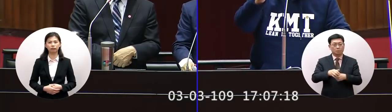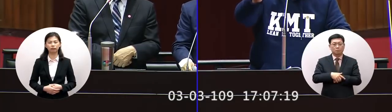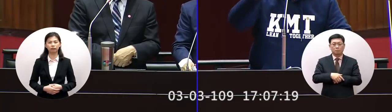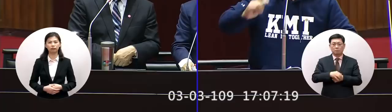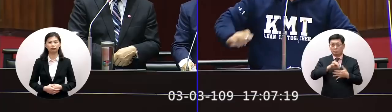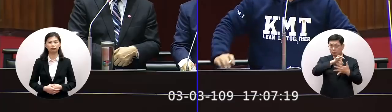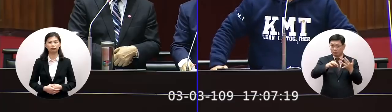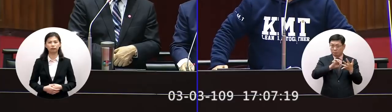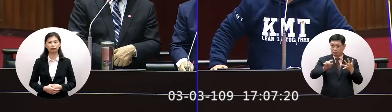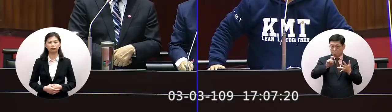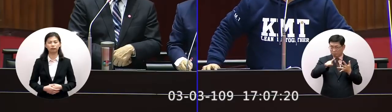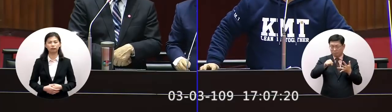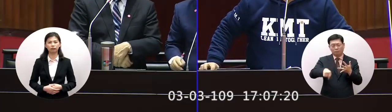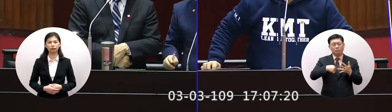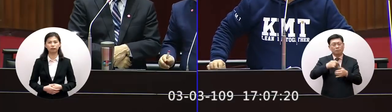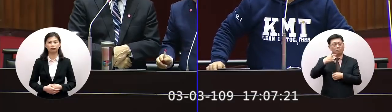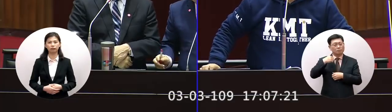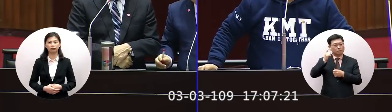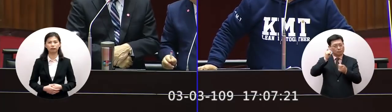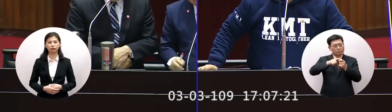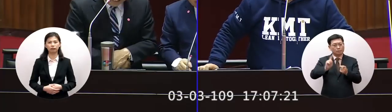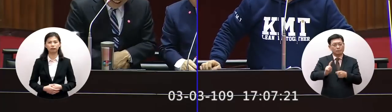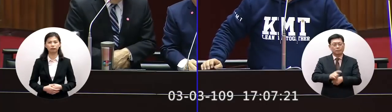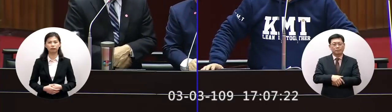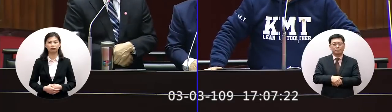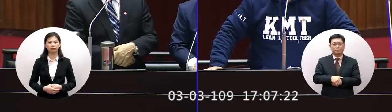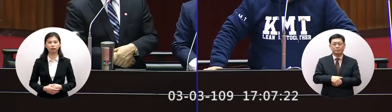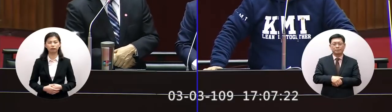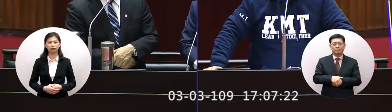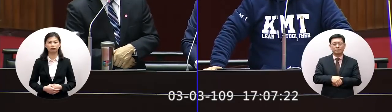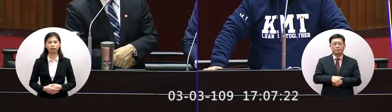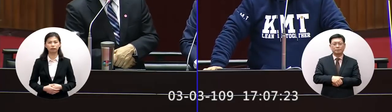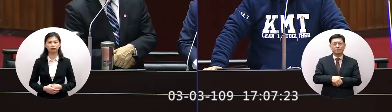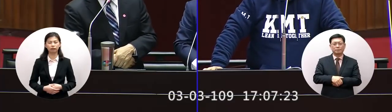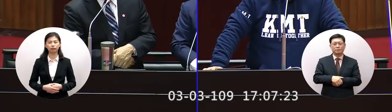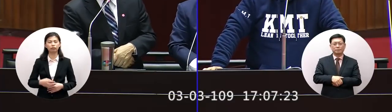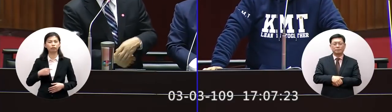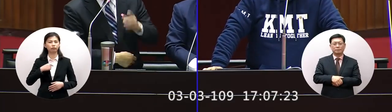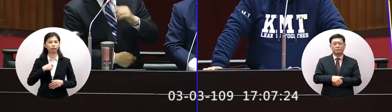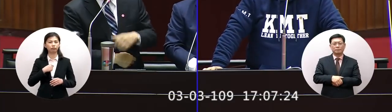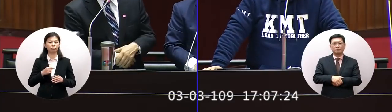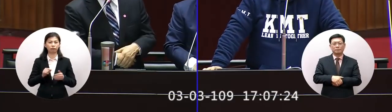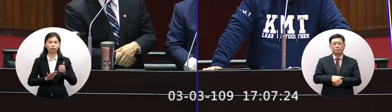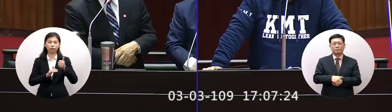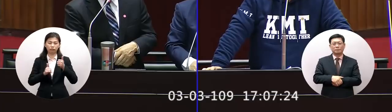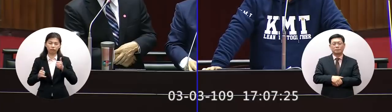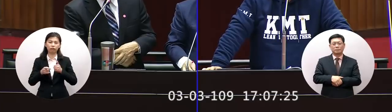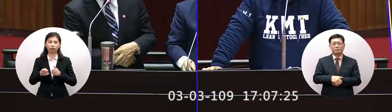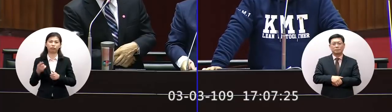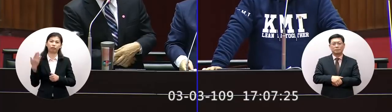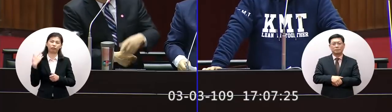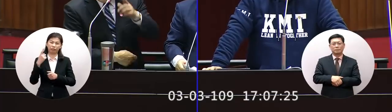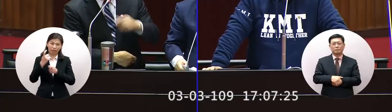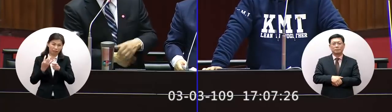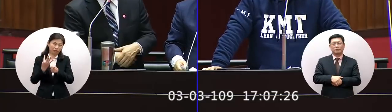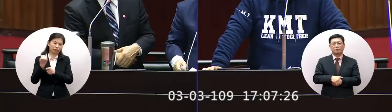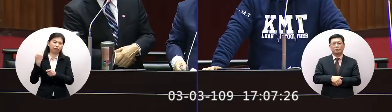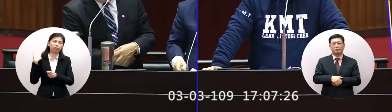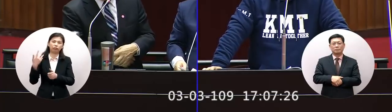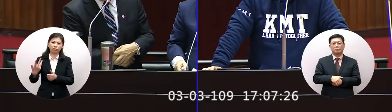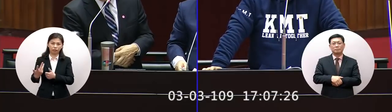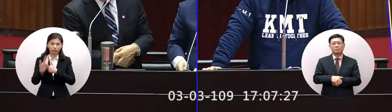打讲十一条的精神就对。 讲你排除6563这种。 啊，委员，你十几年前在搞咨询的时候，嘛